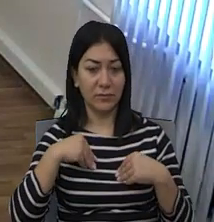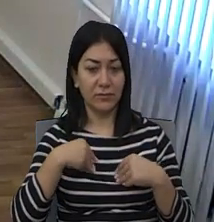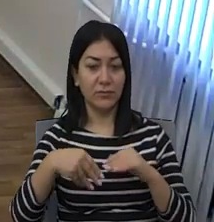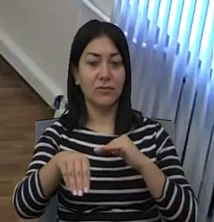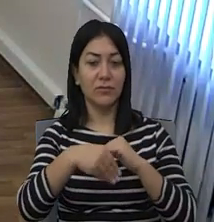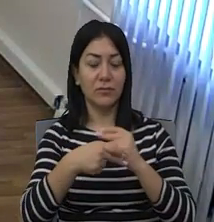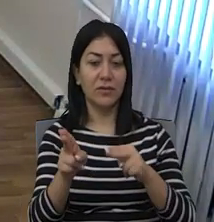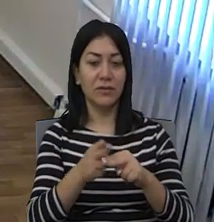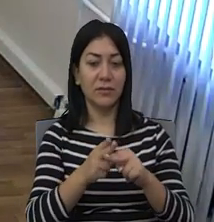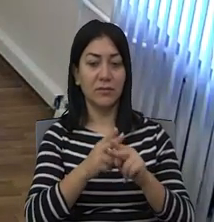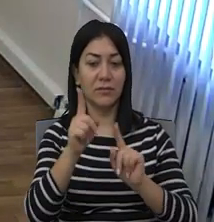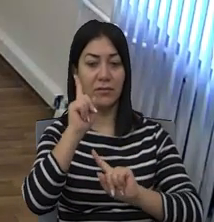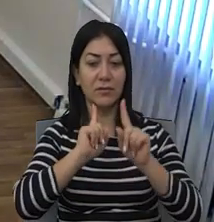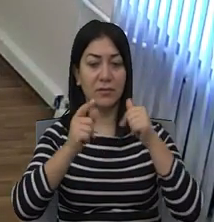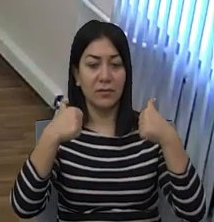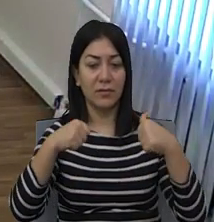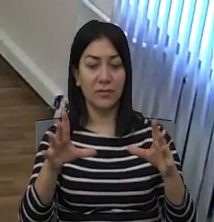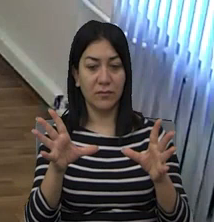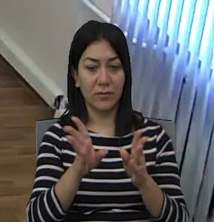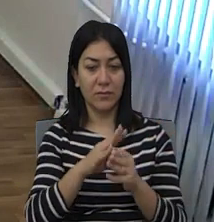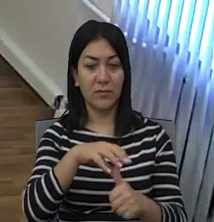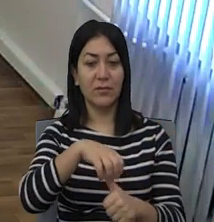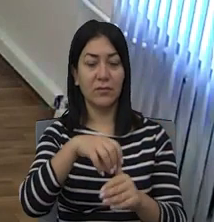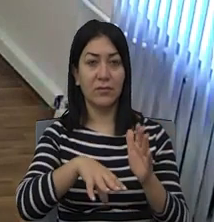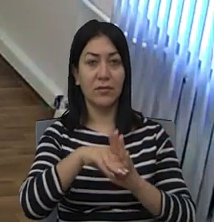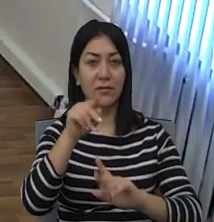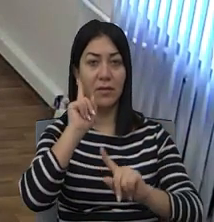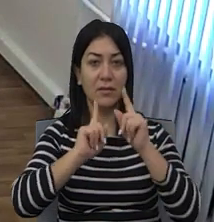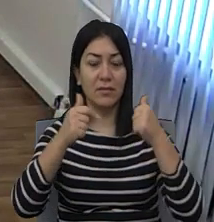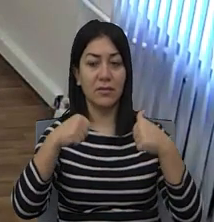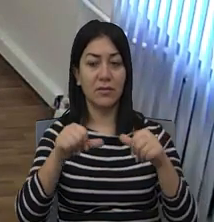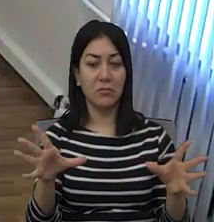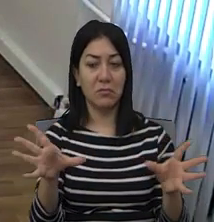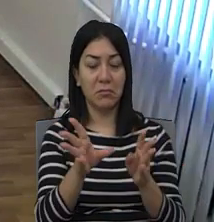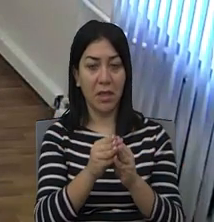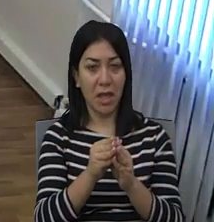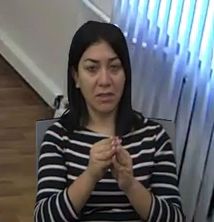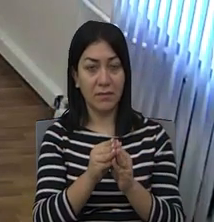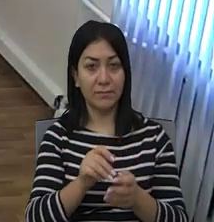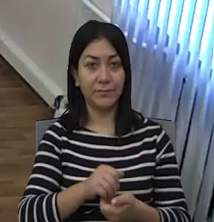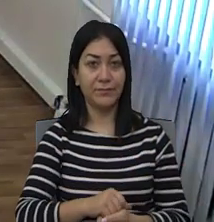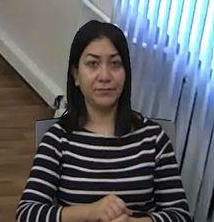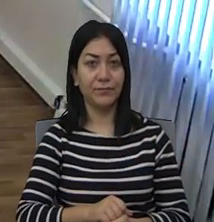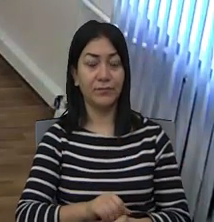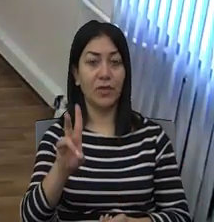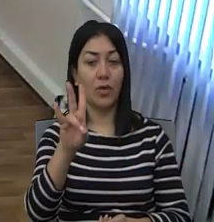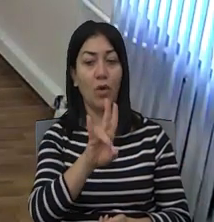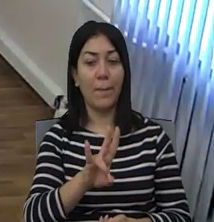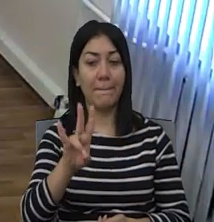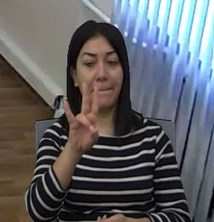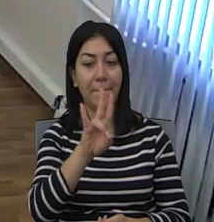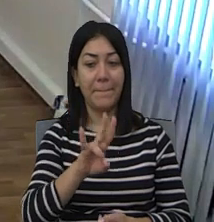կոռուպցիայի կանխարգելման հանձնաժողովի հետ եւ կենտրոնական դրական հանձնաժողովի հետ միասին այս ուղղությամբ։ Իդեպ նոեմբեր